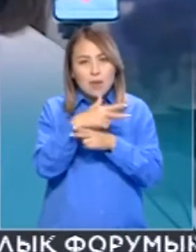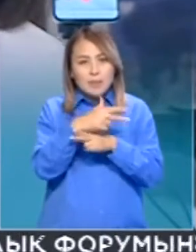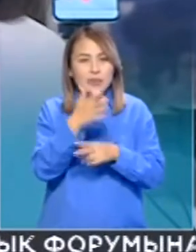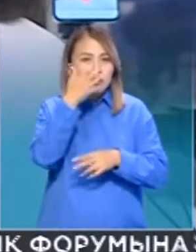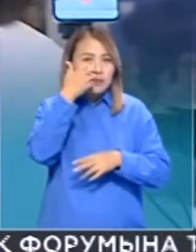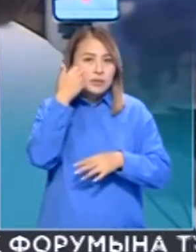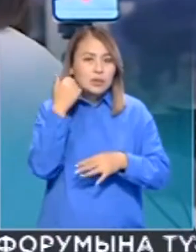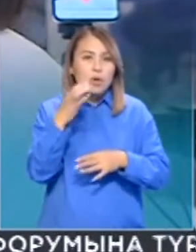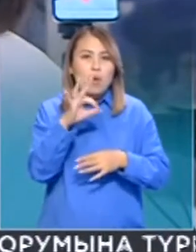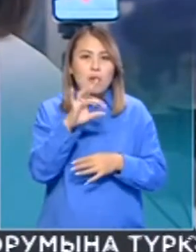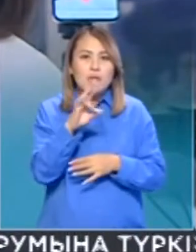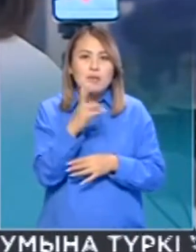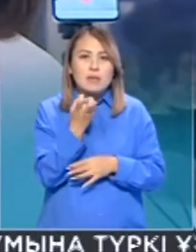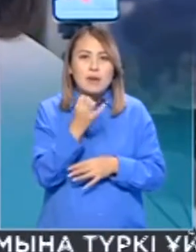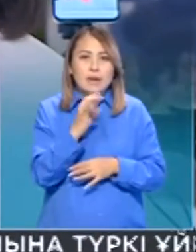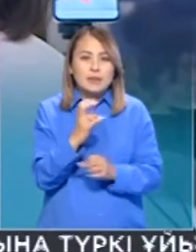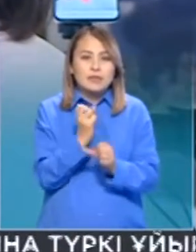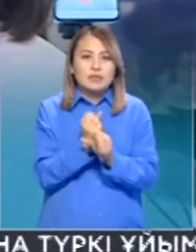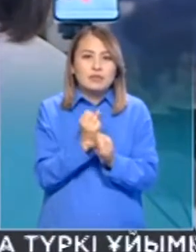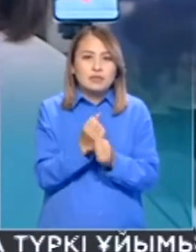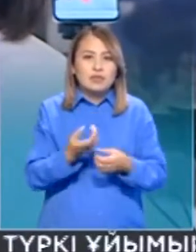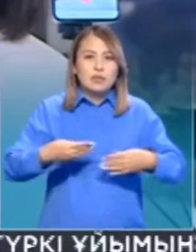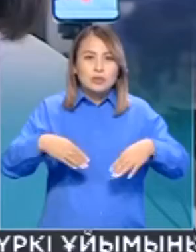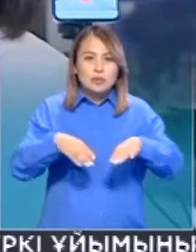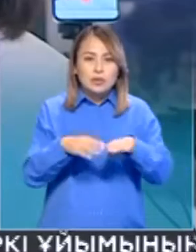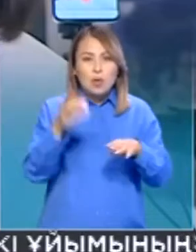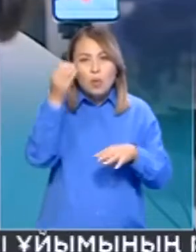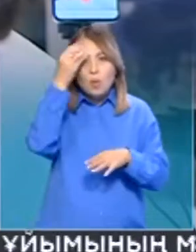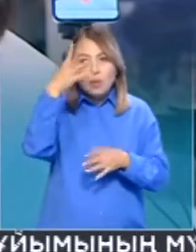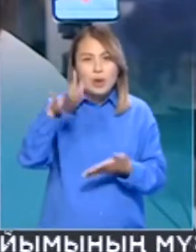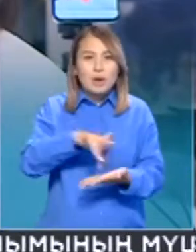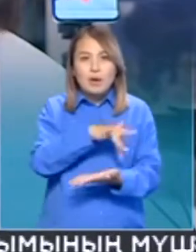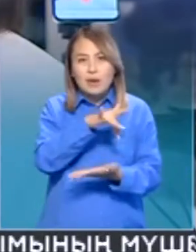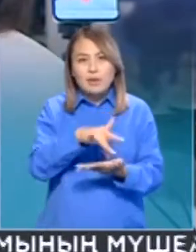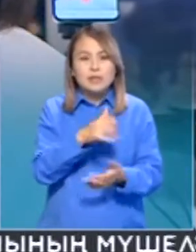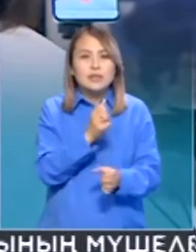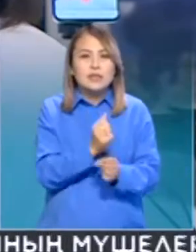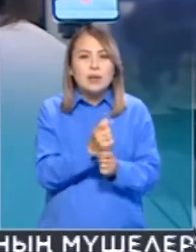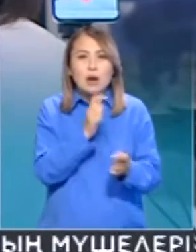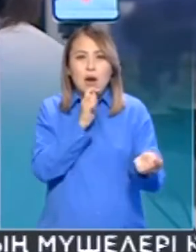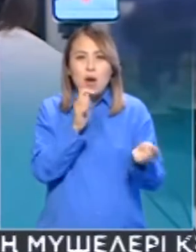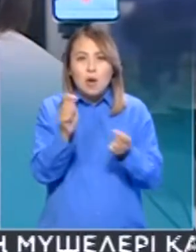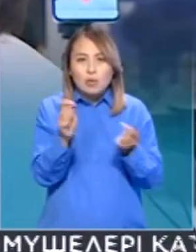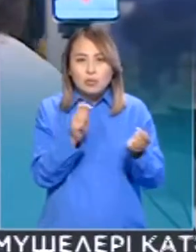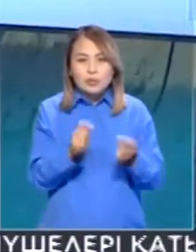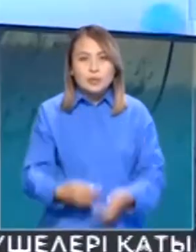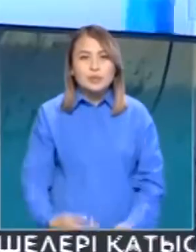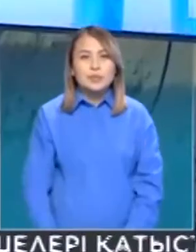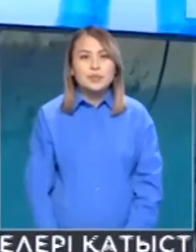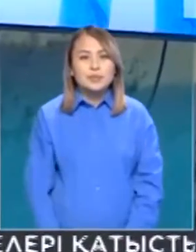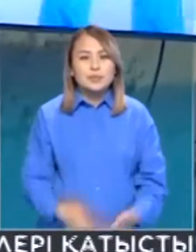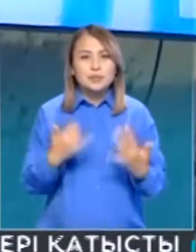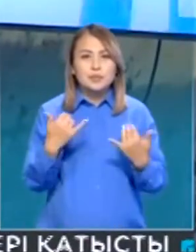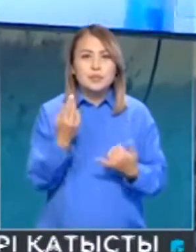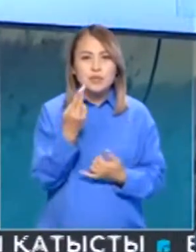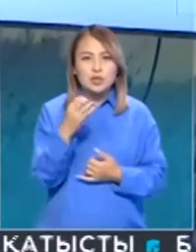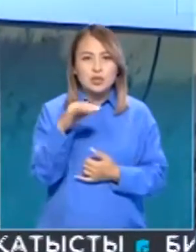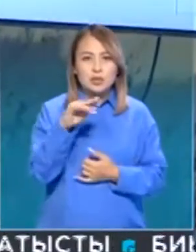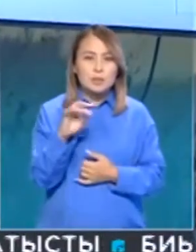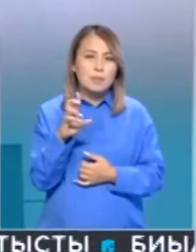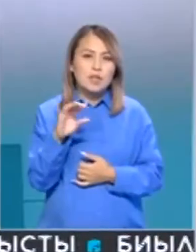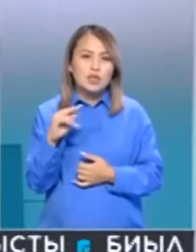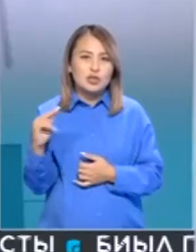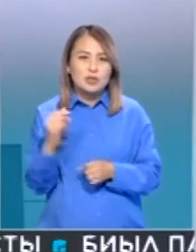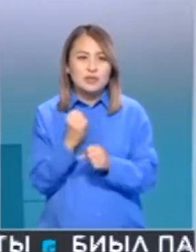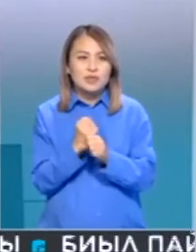түсіріп, онлайн жан жағынан тамашалауға мүмкіндік туады. Ақылды қала жобасы аясында шаһардың қауіпсіздігі үшін таптырмас жоба. Бүгінгі Digital Bridge